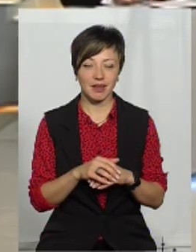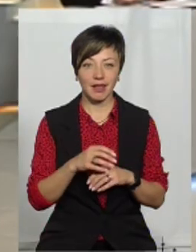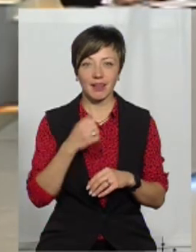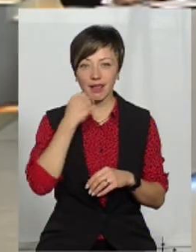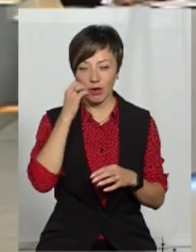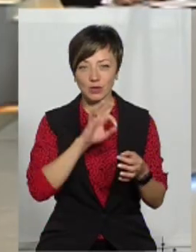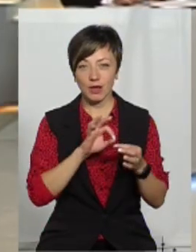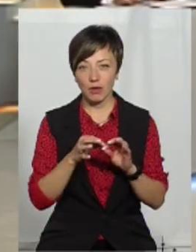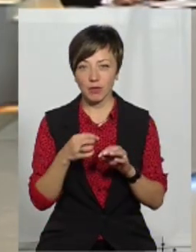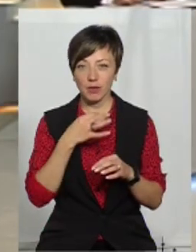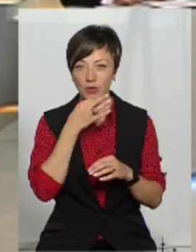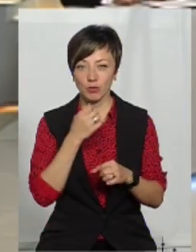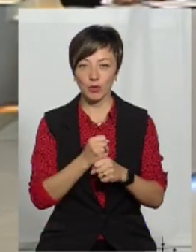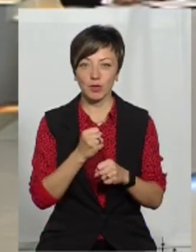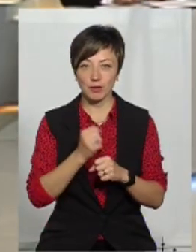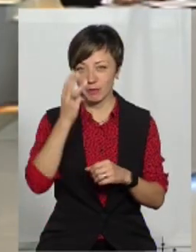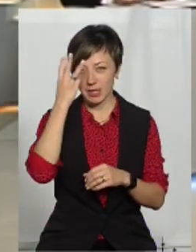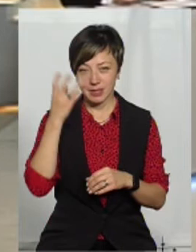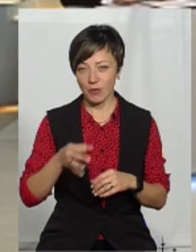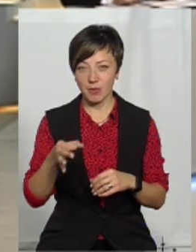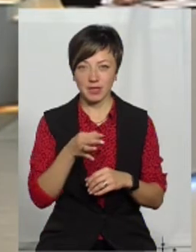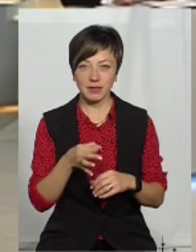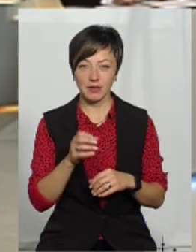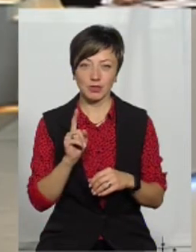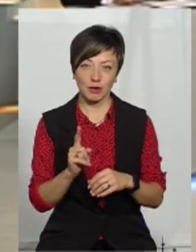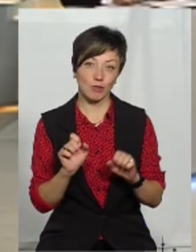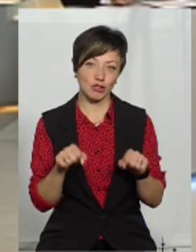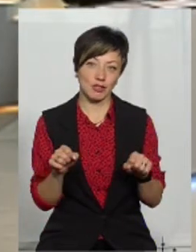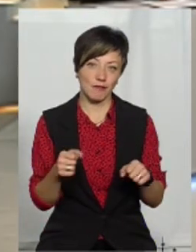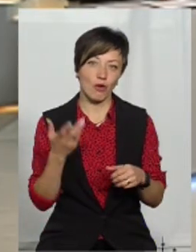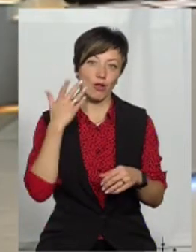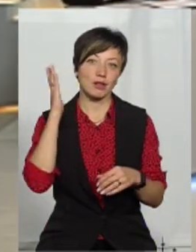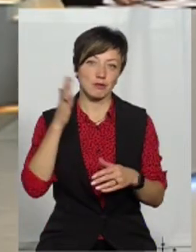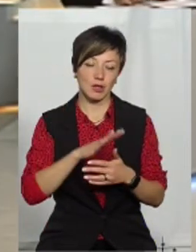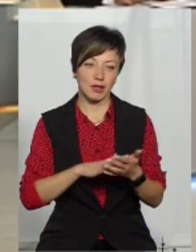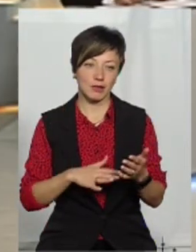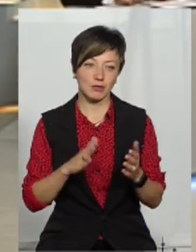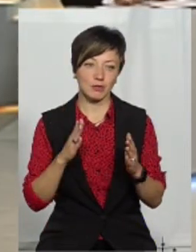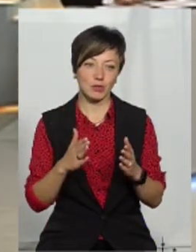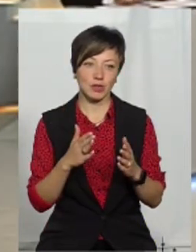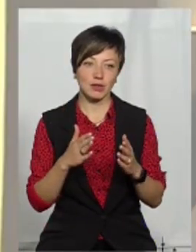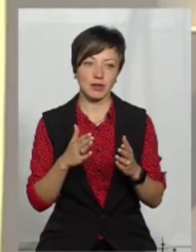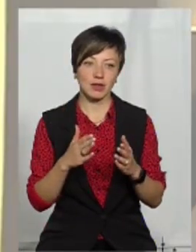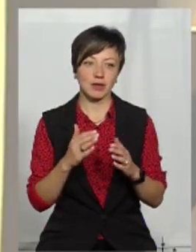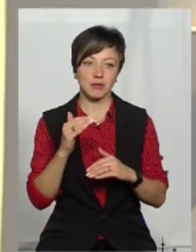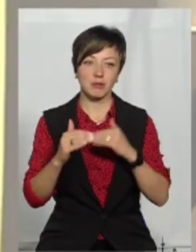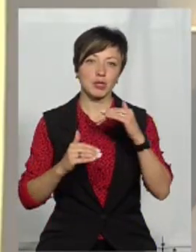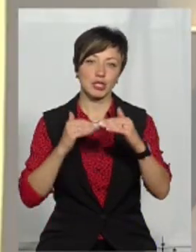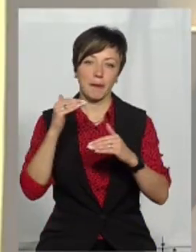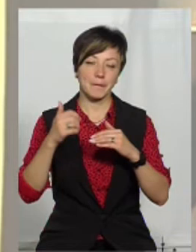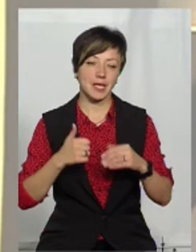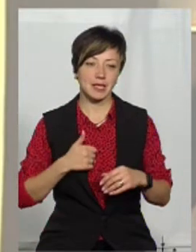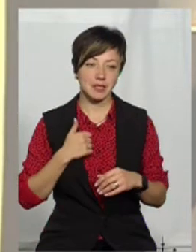логіку. Мені подобається робота в Хмельницькій області, хоча я не виключаю, що, можливо, колись в подальшому буду ставити перед собою більш амбітні